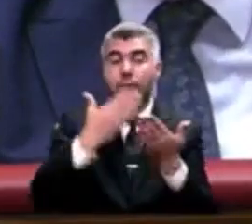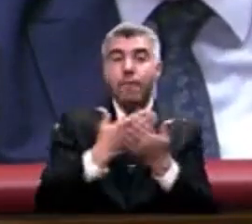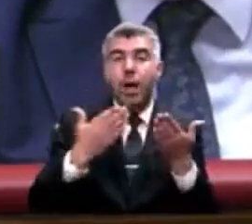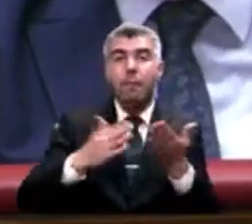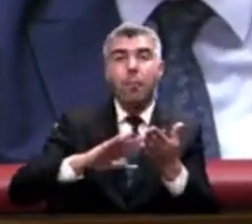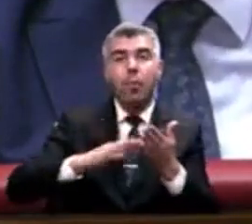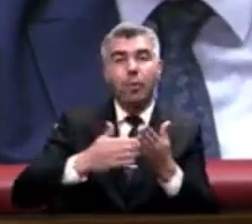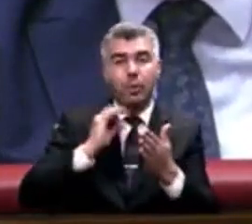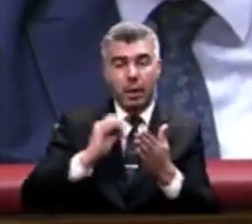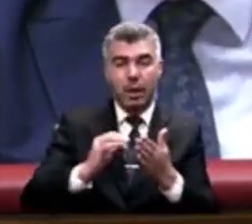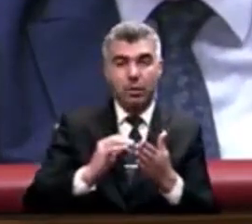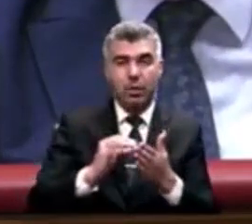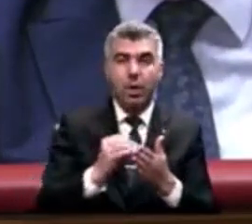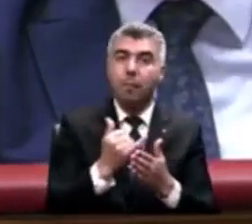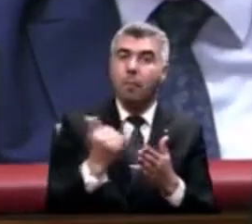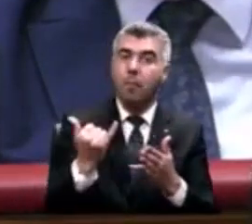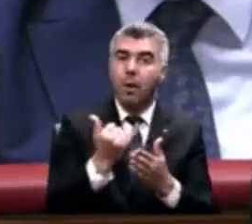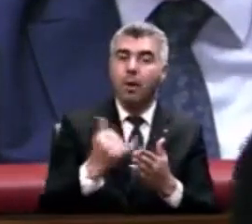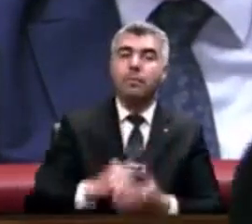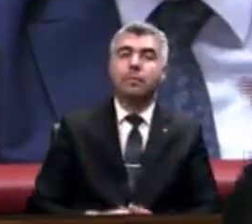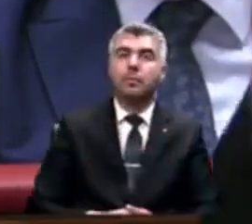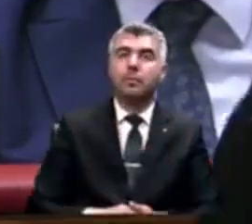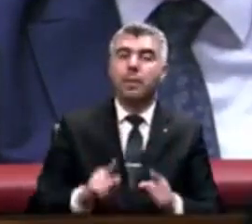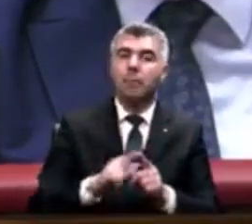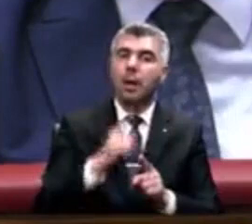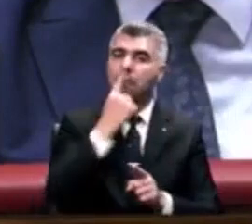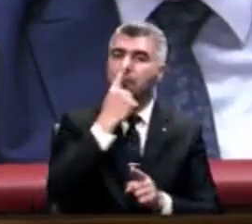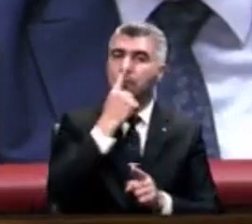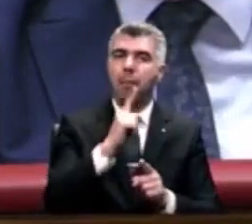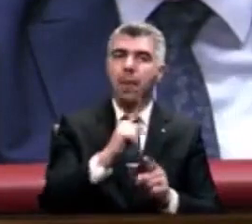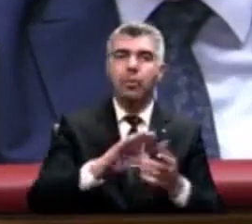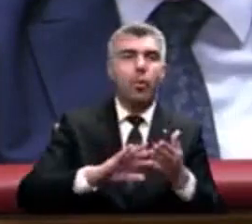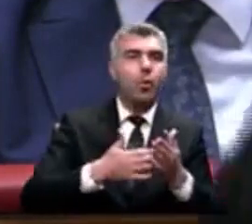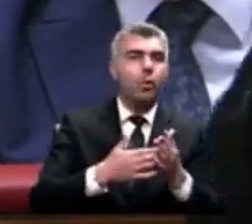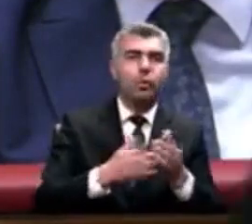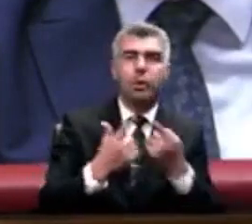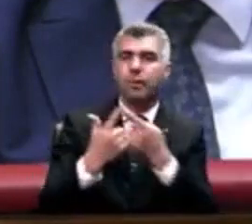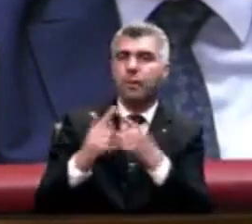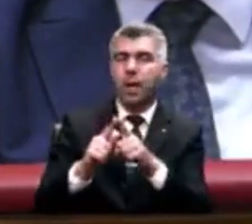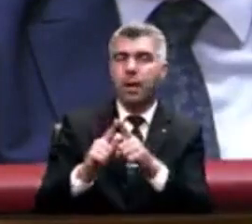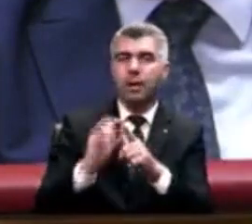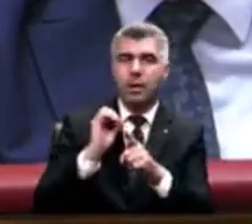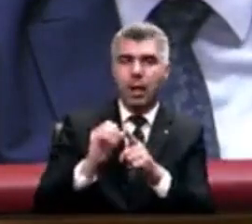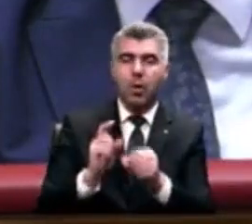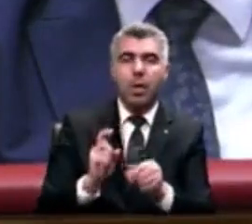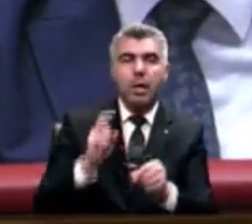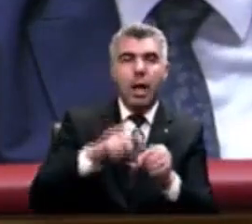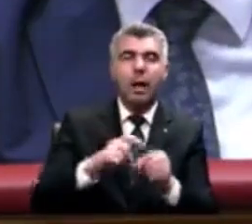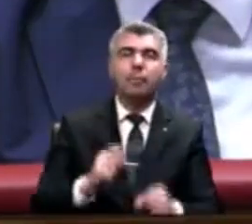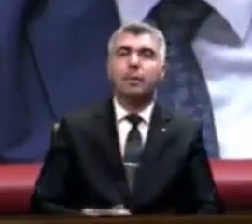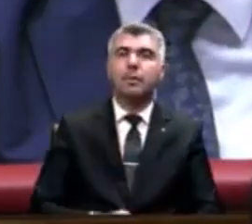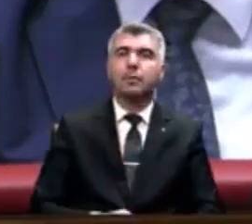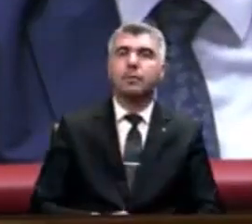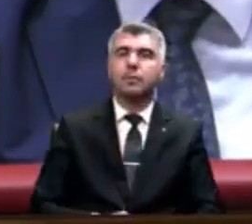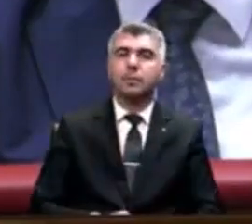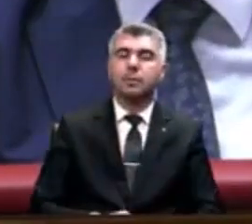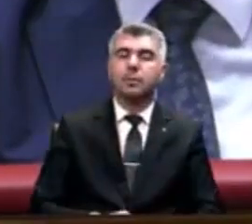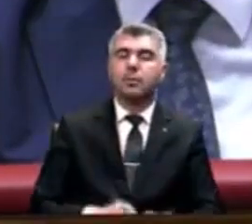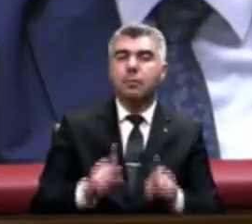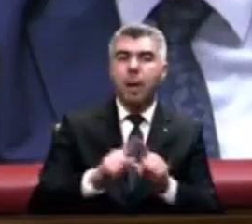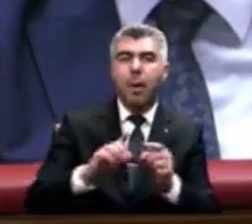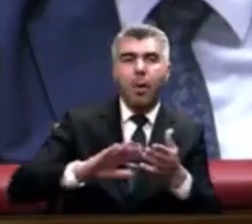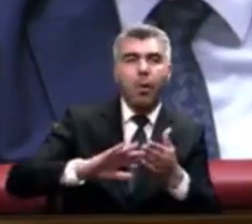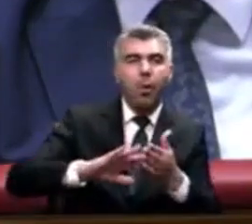بأن هذا المشروع النظام الأساسي راه مرفوض بتاتا من جميع المكونات بما فيهم الحركة النقابية، ترفض في